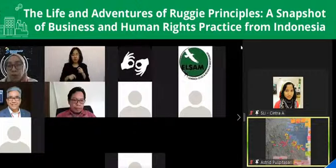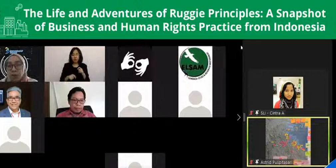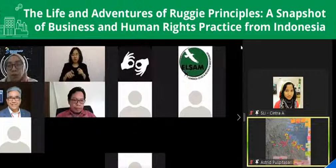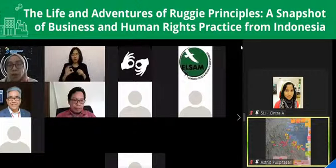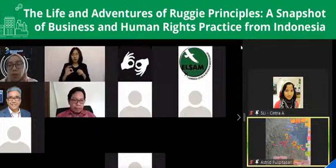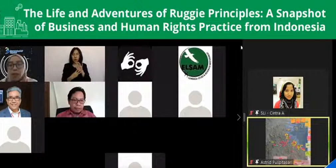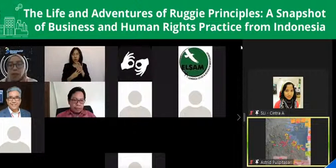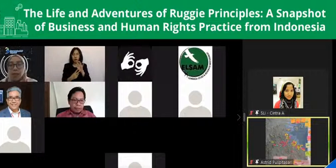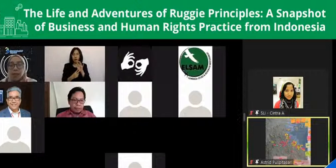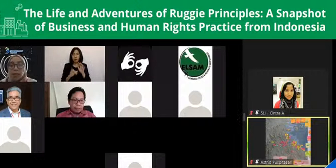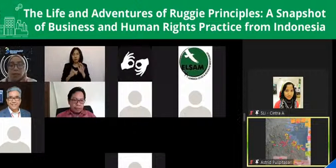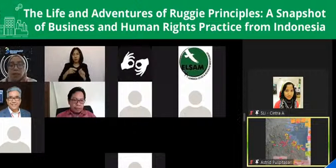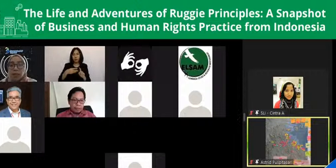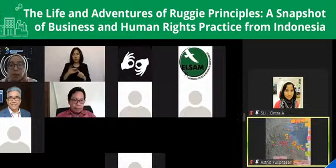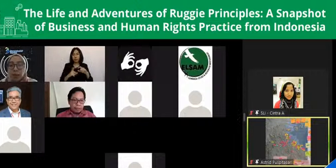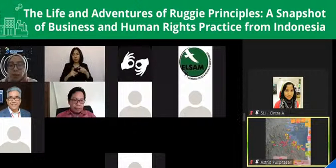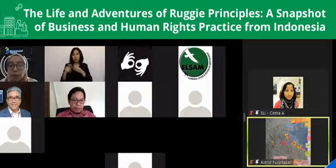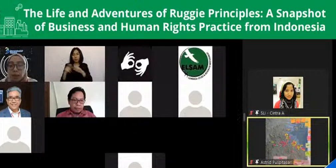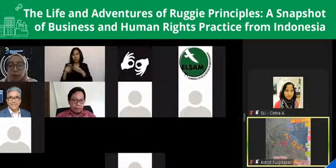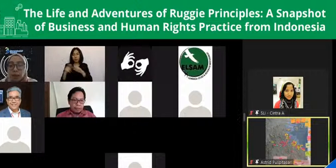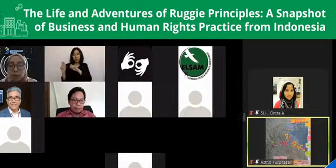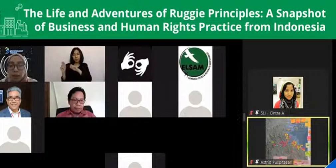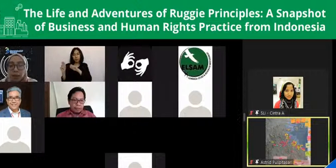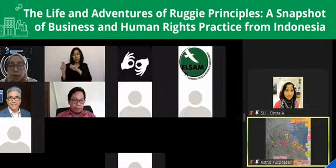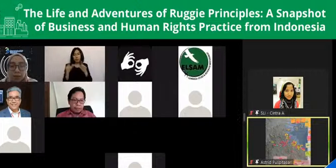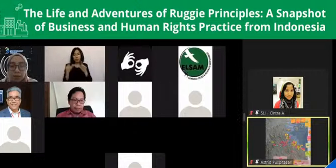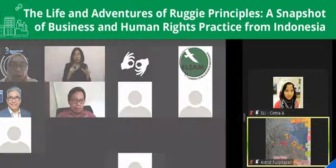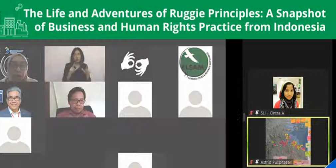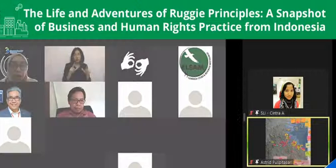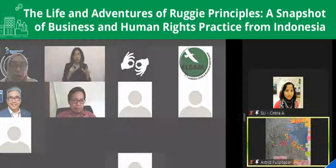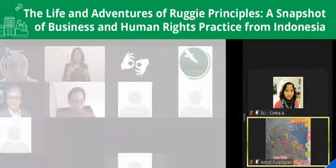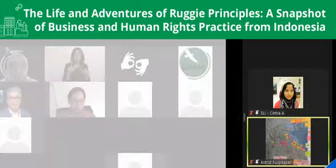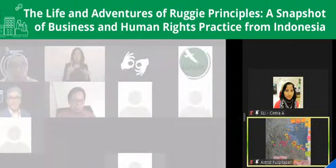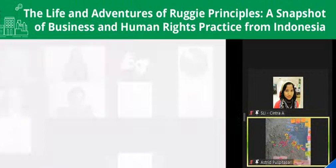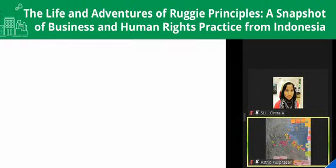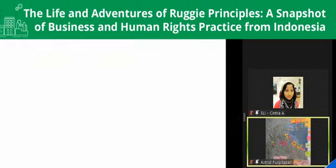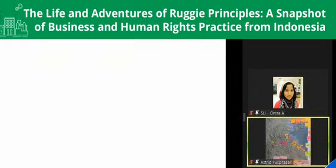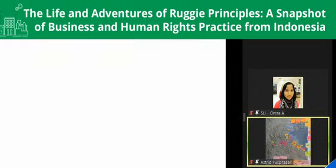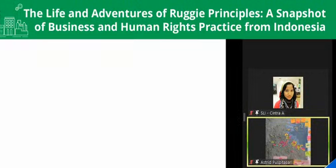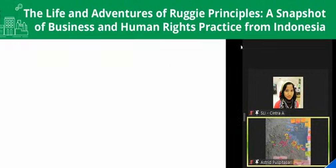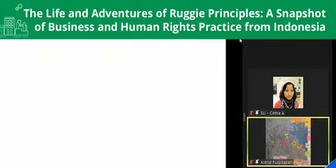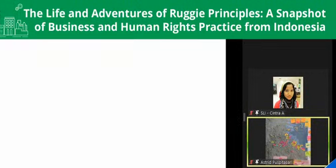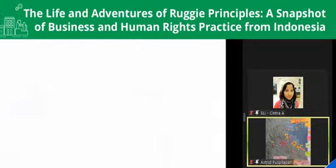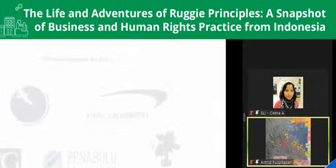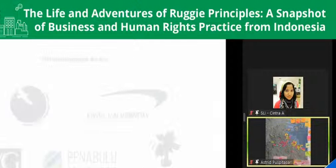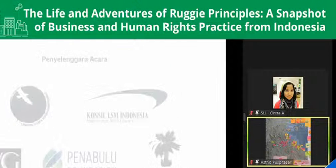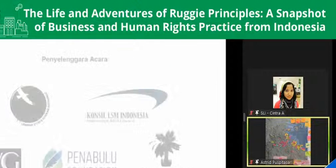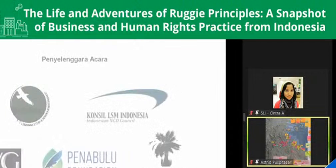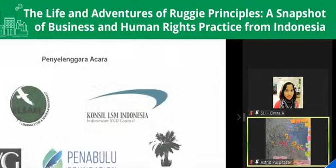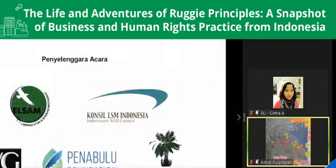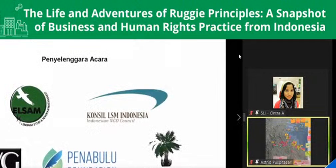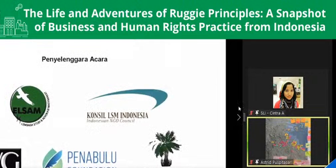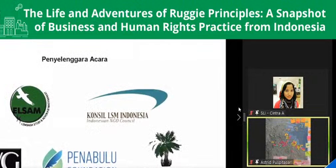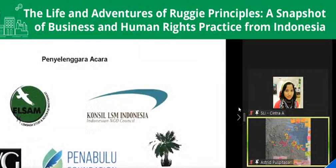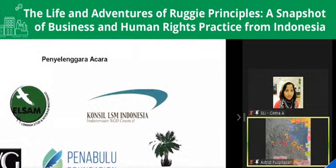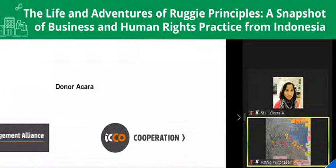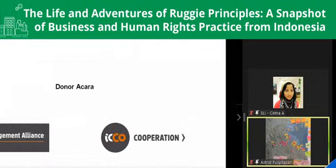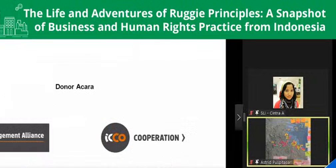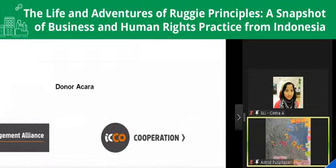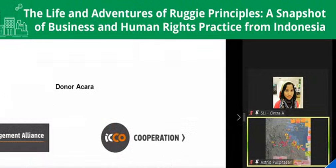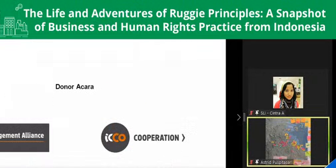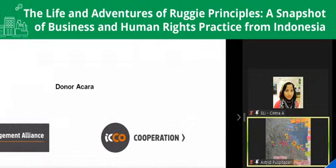namanya konsep omnibus low ini sehingga tidak terjadi lagi adanya pelanggaran-pelanggaran HAM di dalamnya